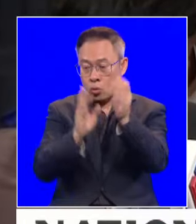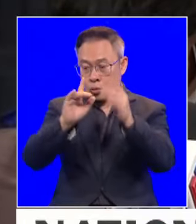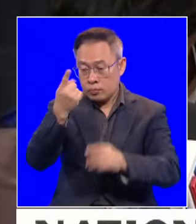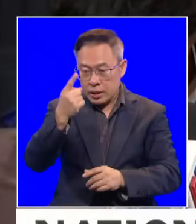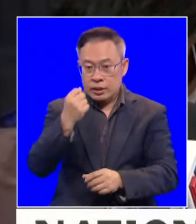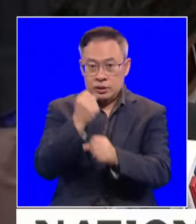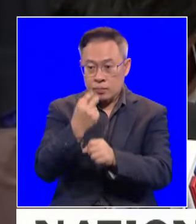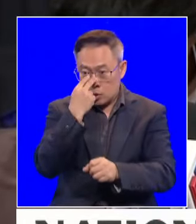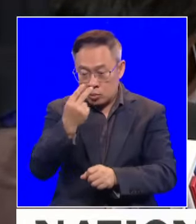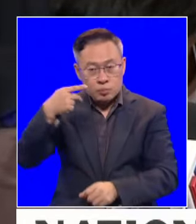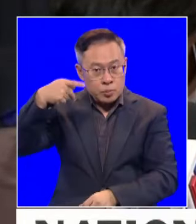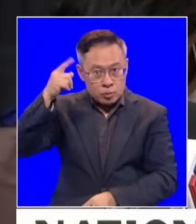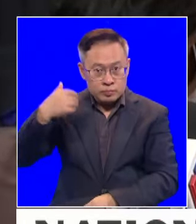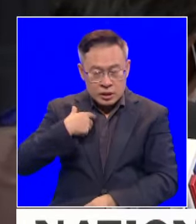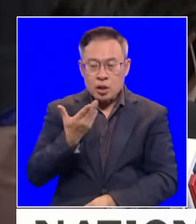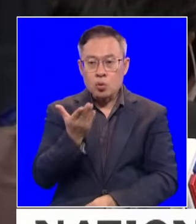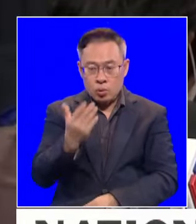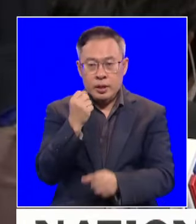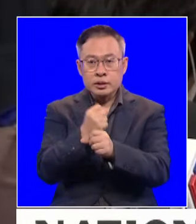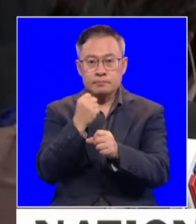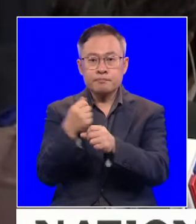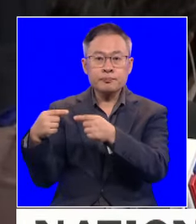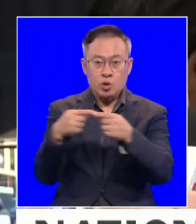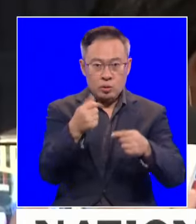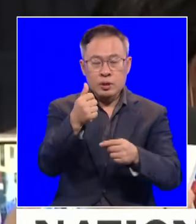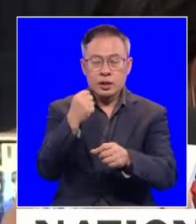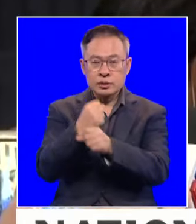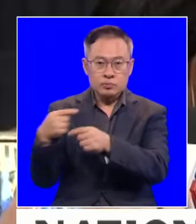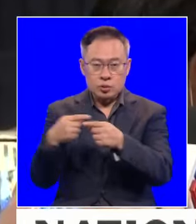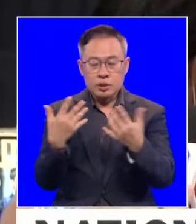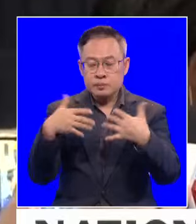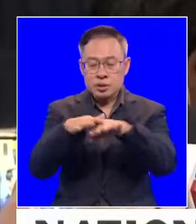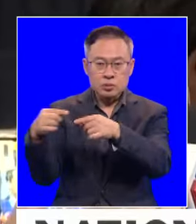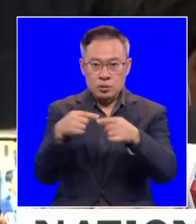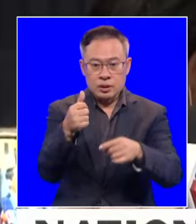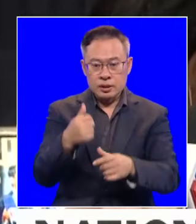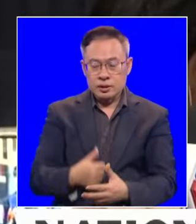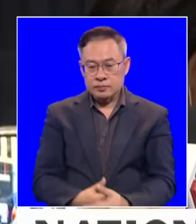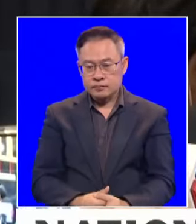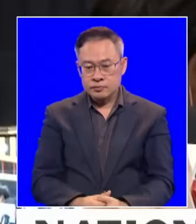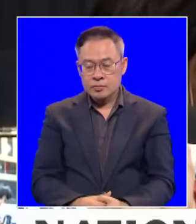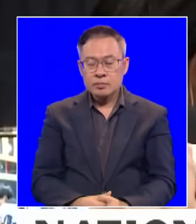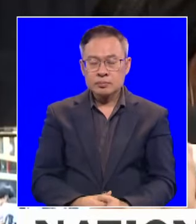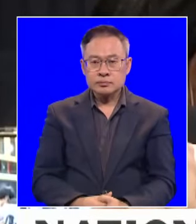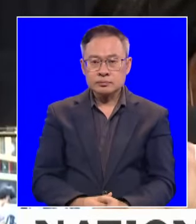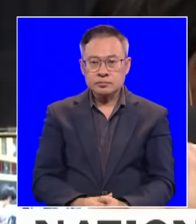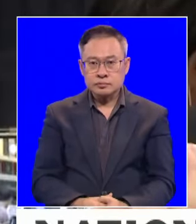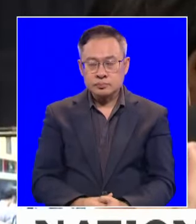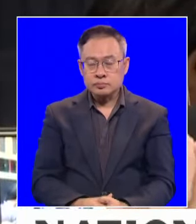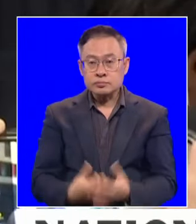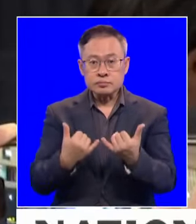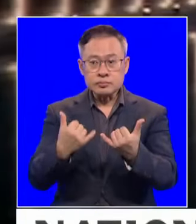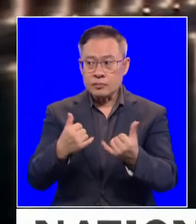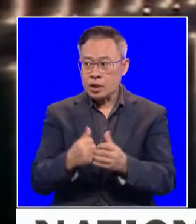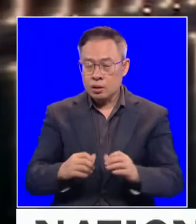องว่ามันเป็นประโยชน์เนี่ยเราก็อยากจะให้ทำต่อนะครับ ในช่วงบ่ายของวันนี้นะคะพรรคภูมิใจไทยจะมีการประชุม